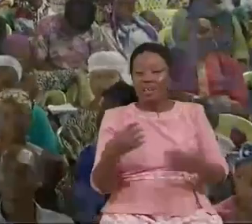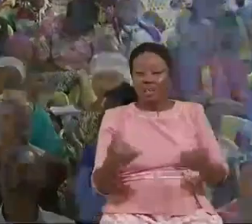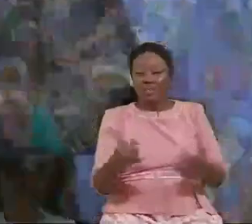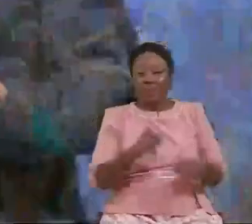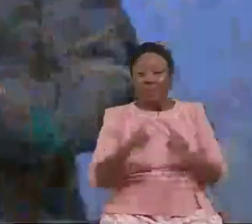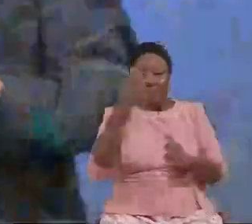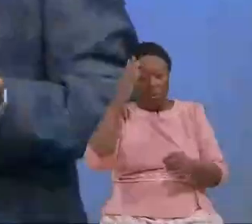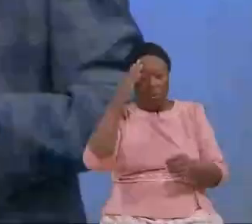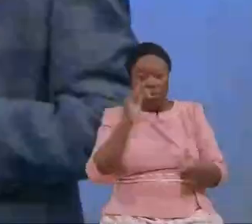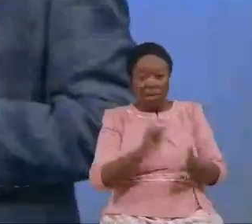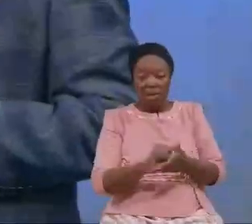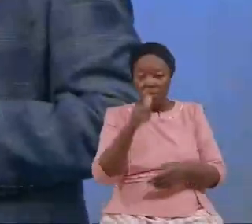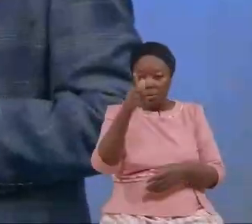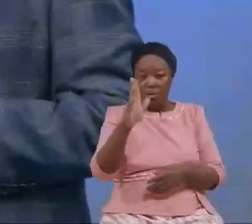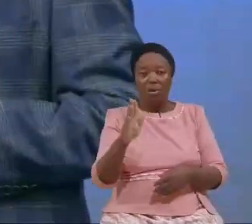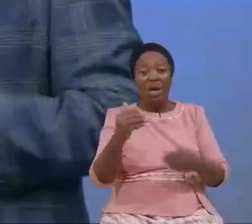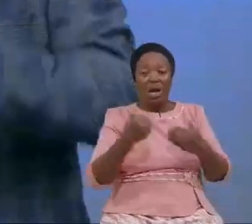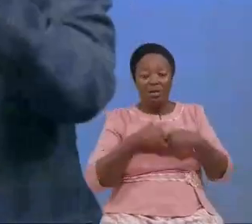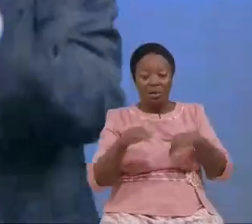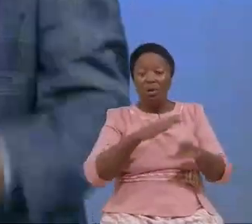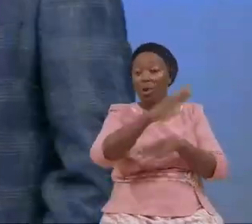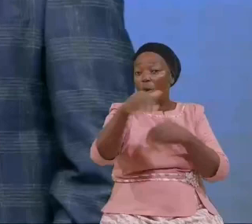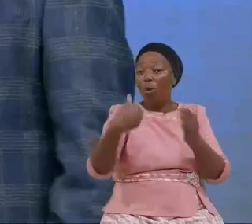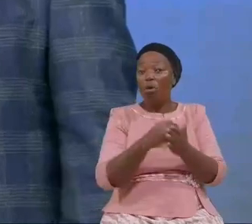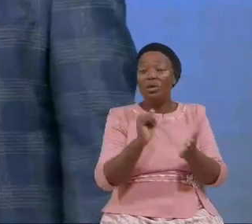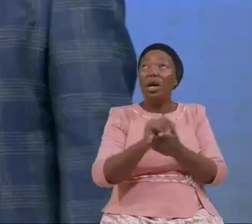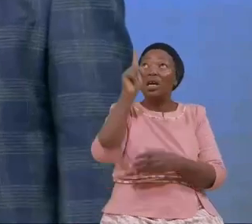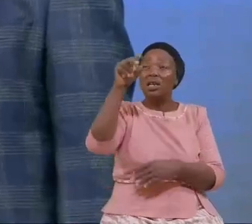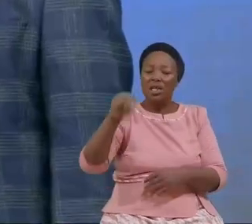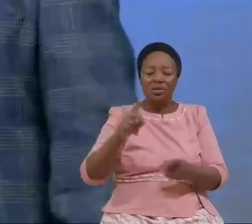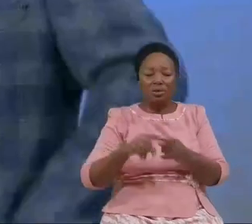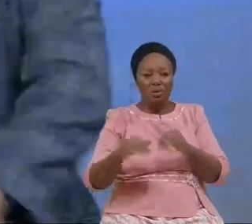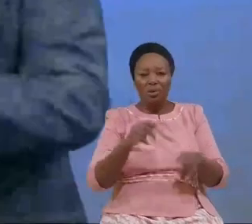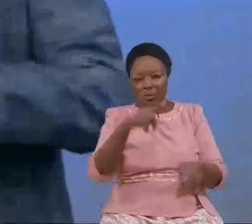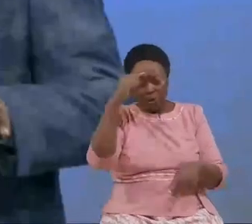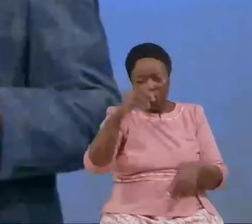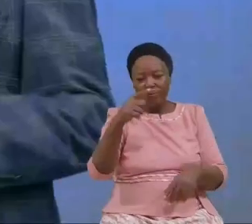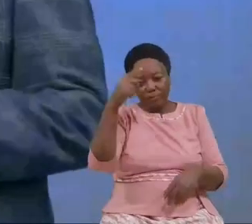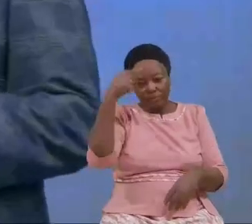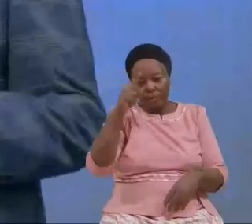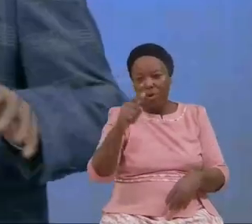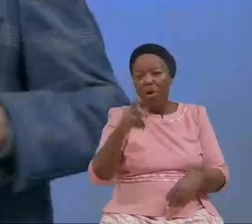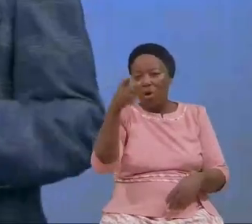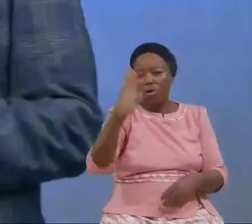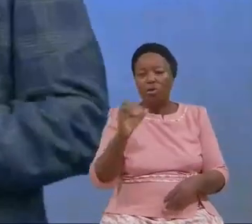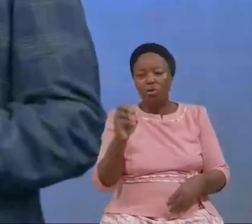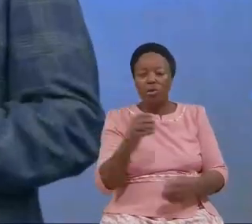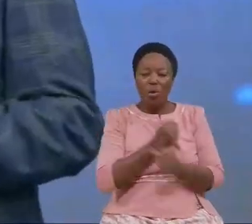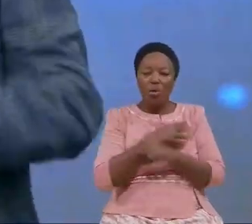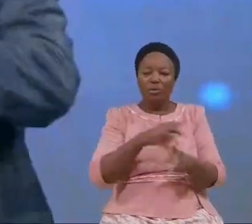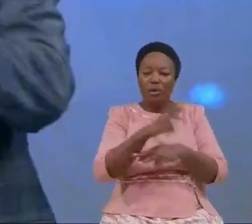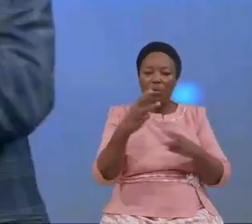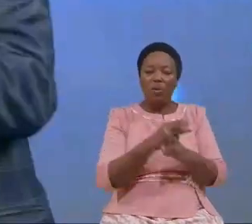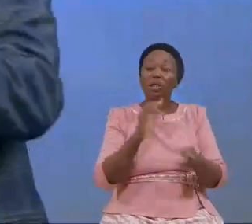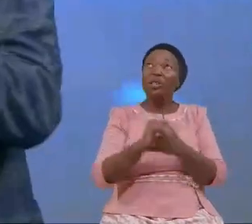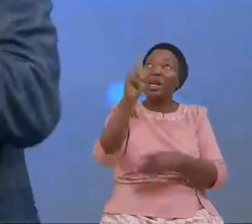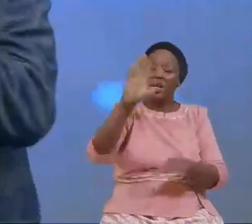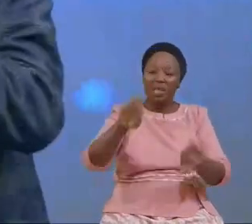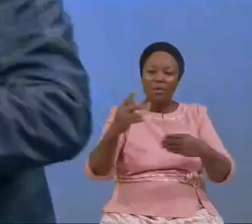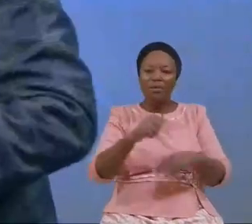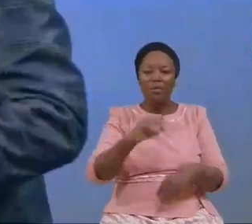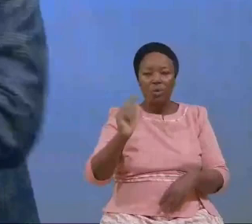Dieu a déjà trouvé tout faire Dieu attend aimer le monde qu'il a donné son Fils unique